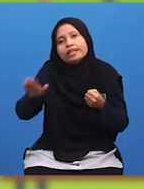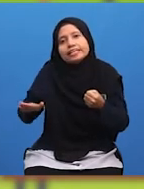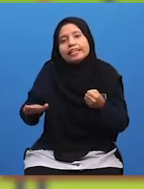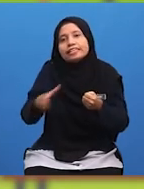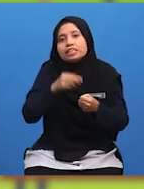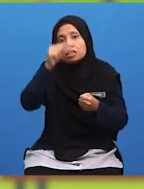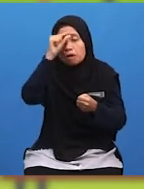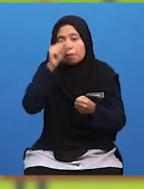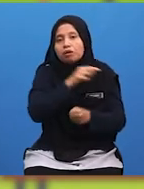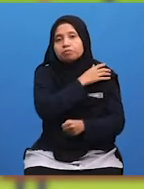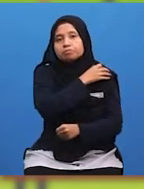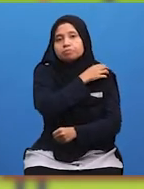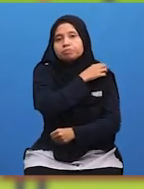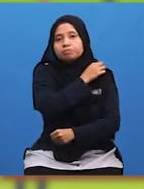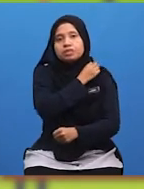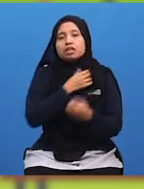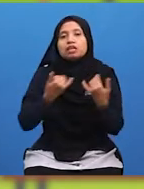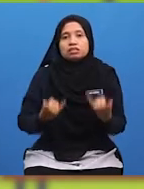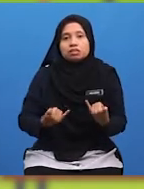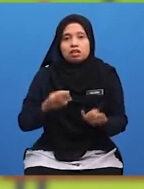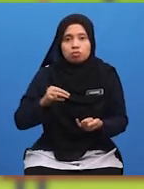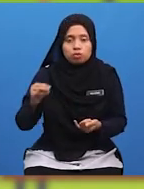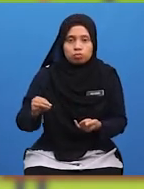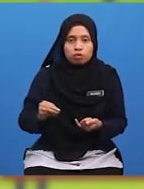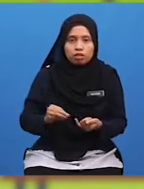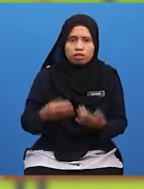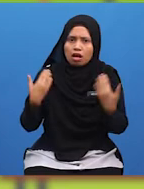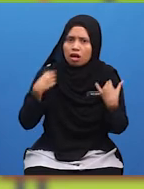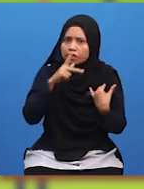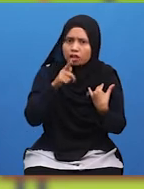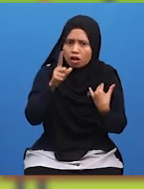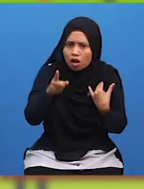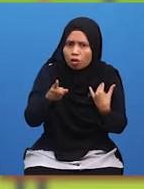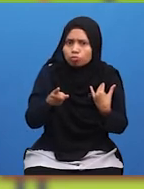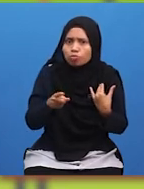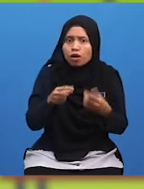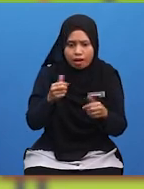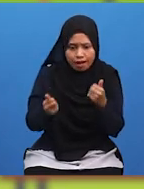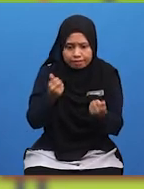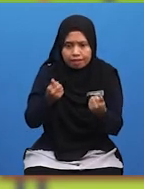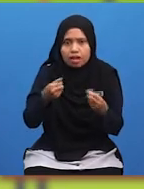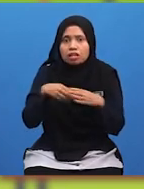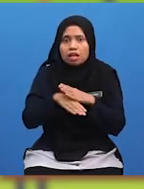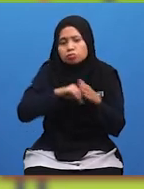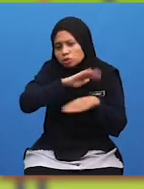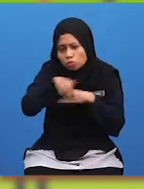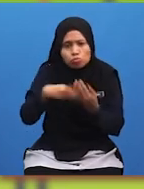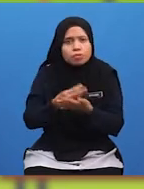lain. Sekarang, murid-murid, adakah kamu bertindak adil dalam semua